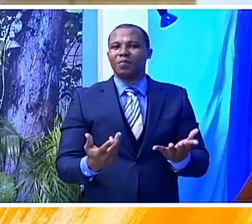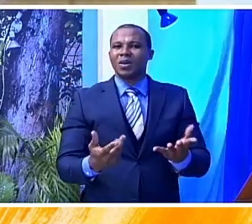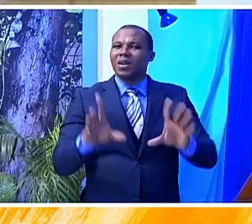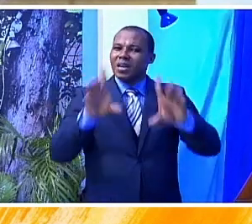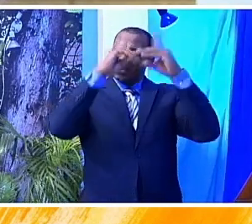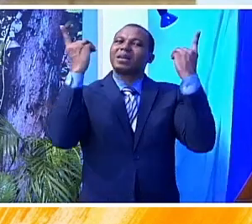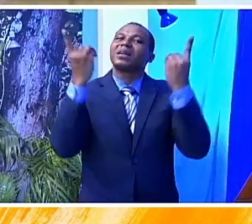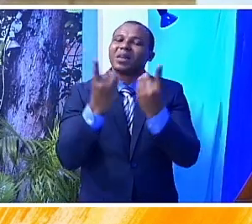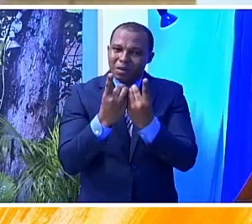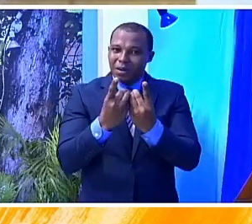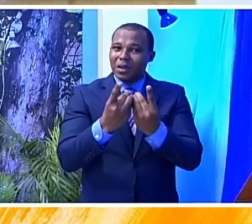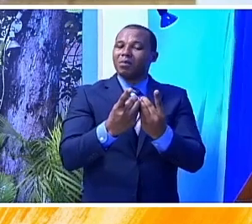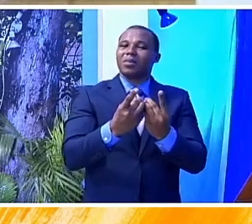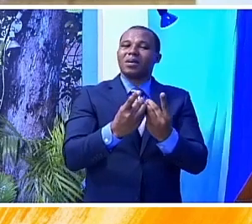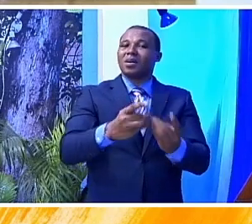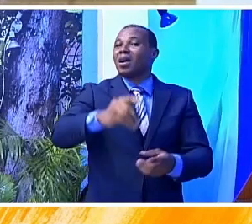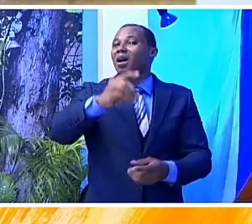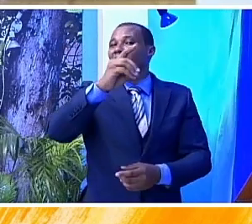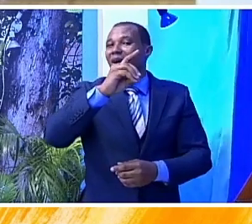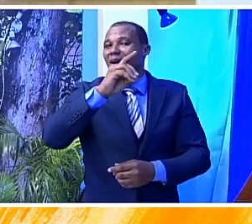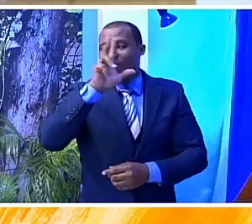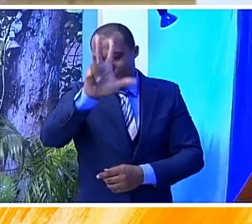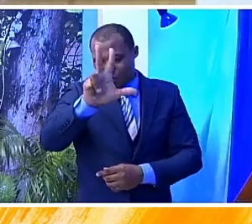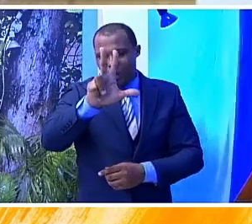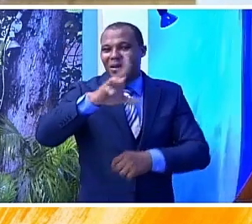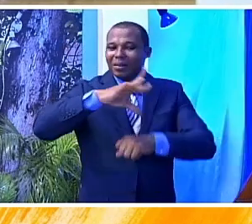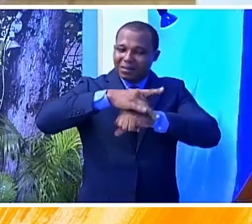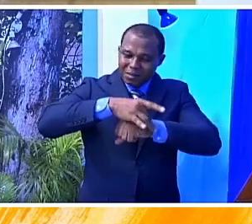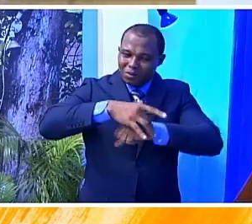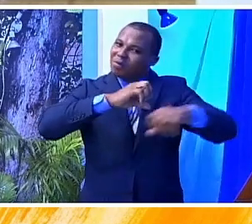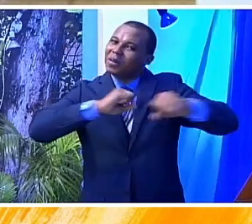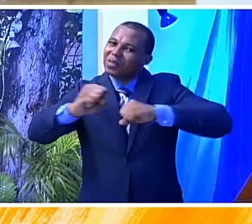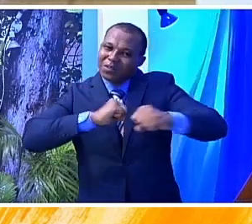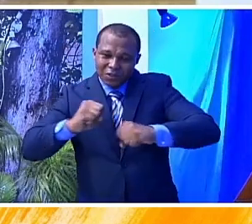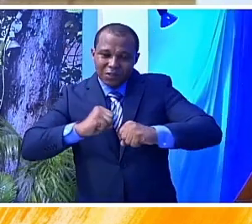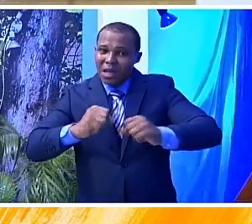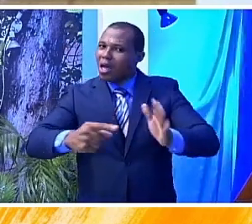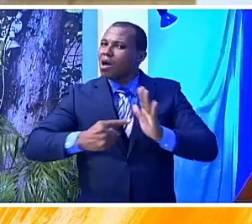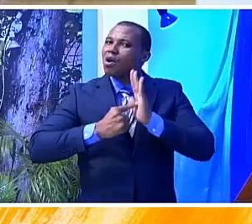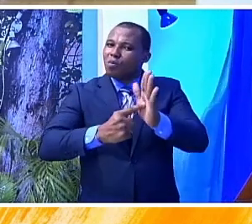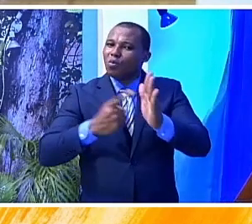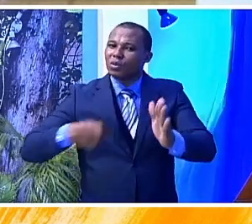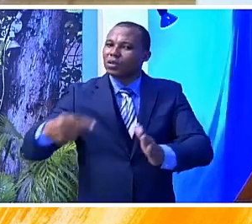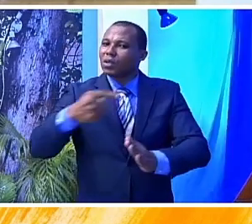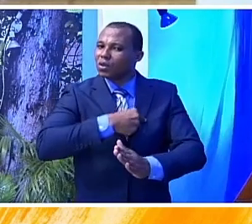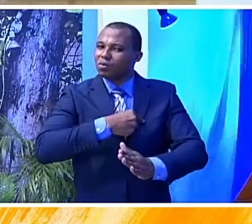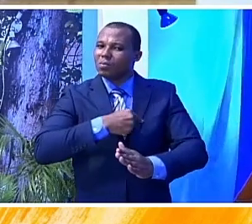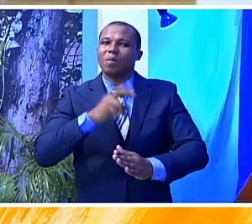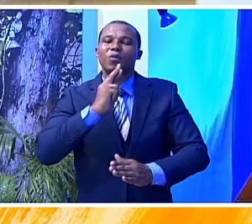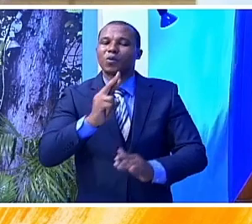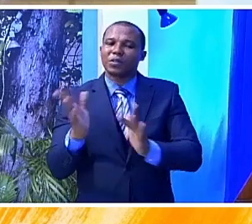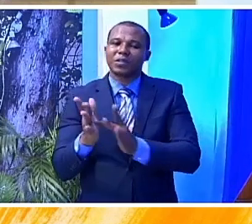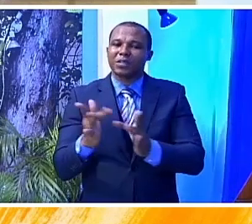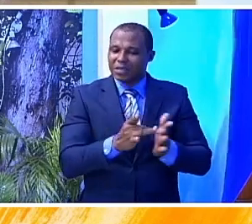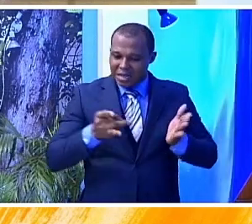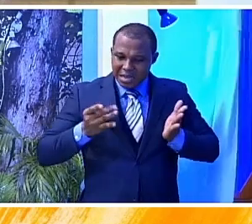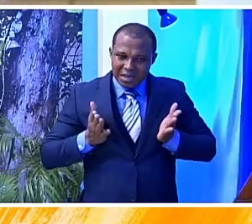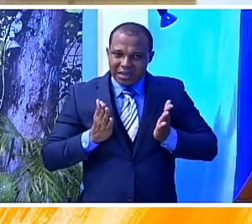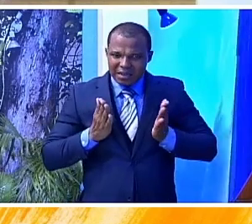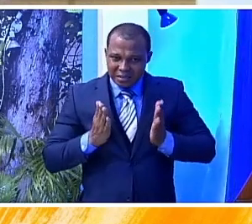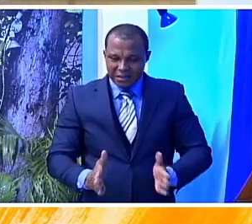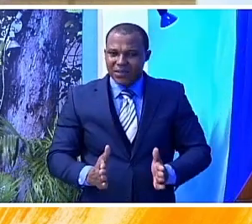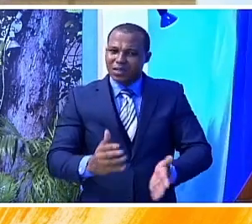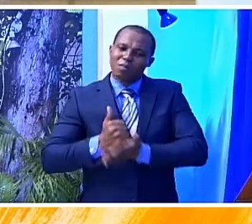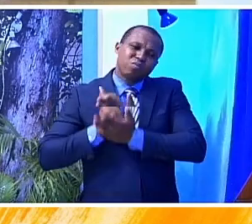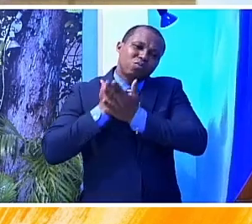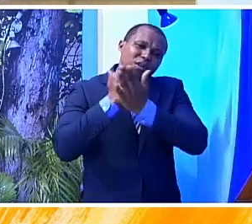sont frappés par ce tremblement de terre et montrons que nous sommes des chrétiens, des chrétiennes convaincus que